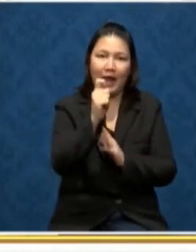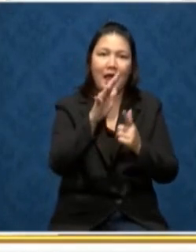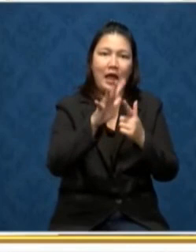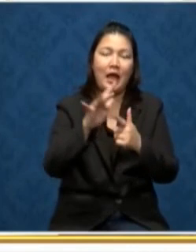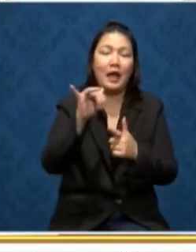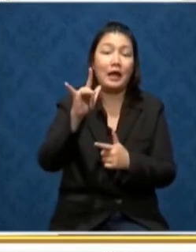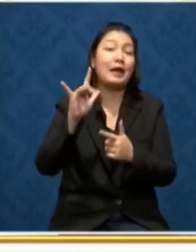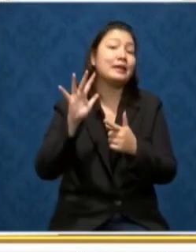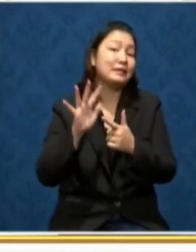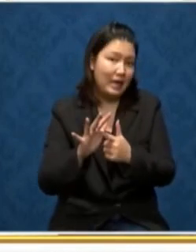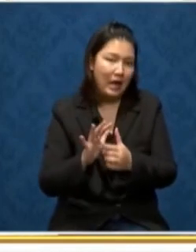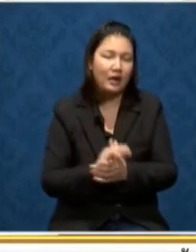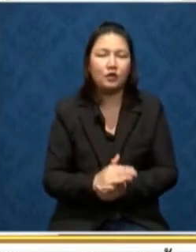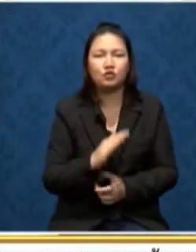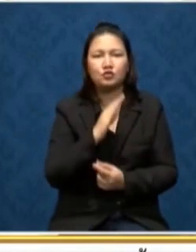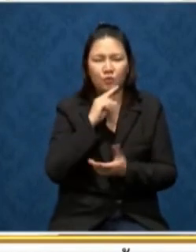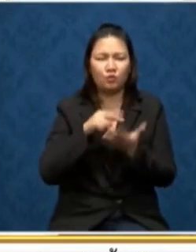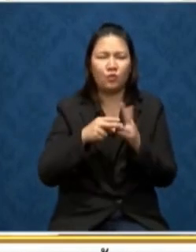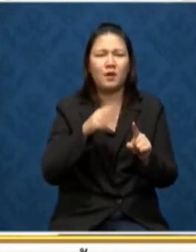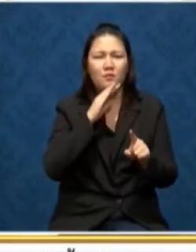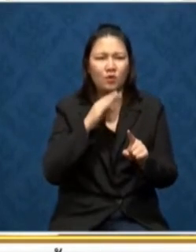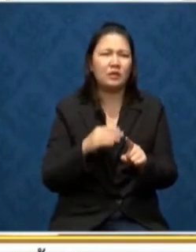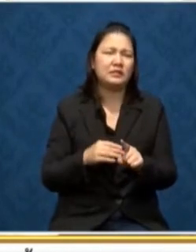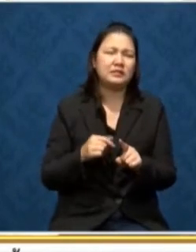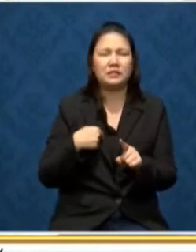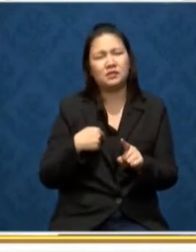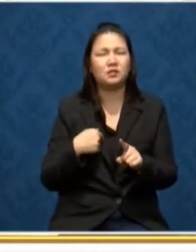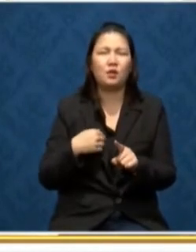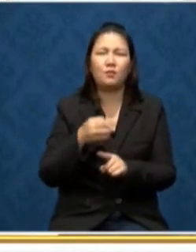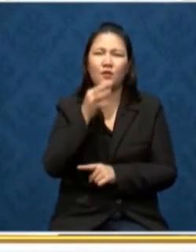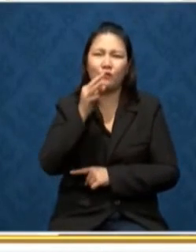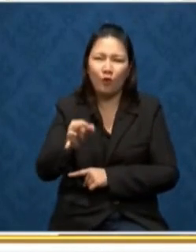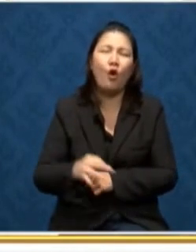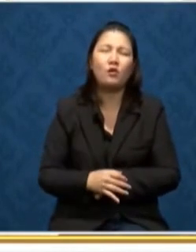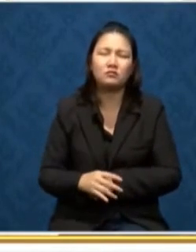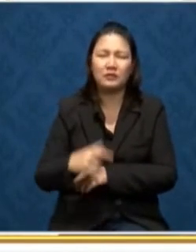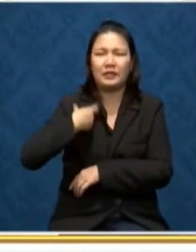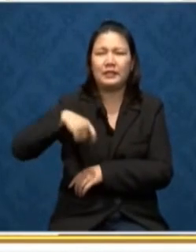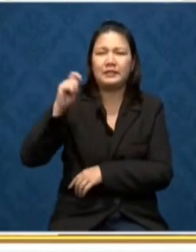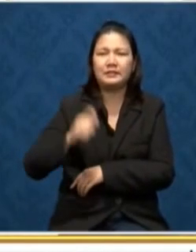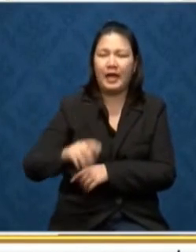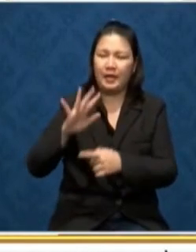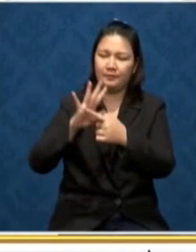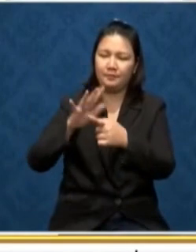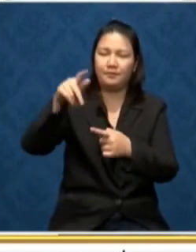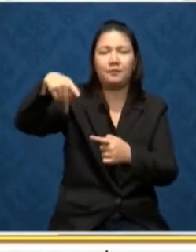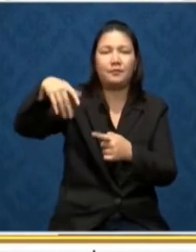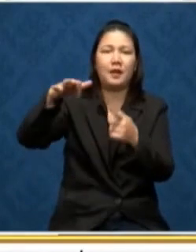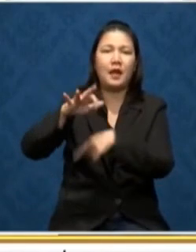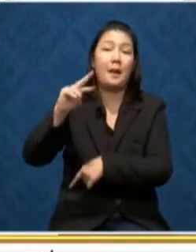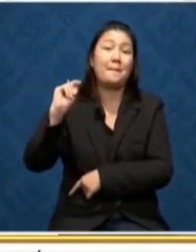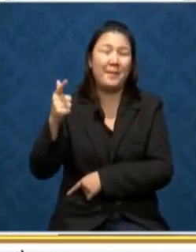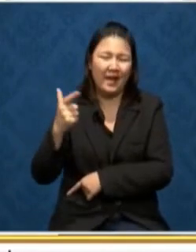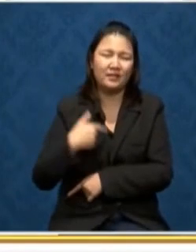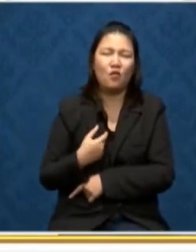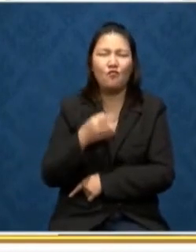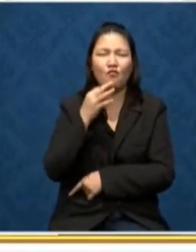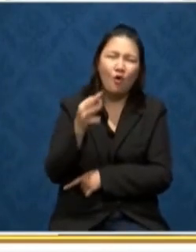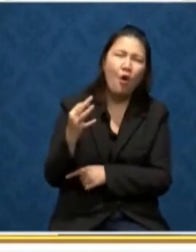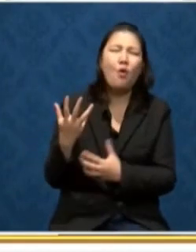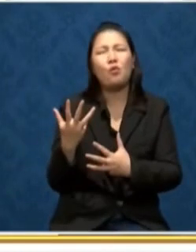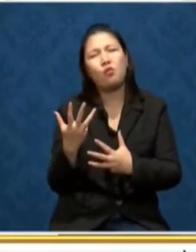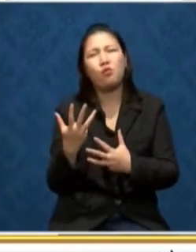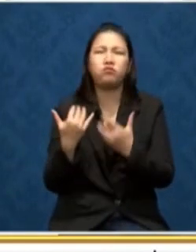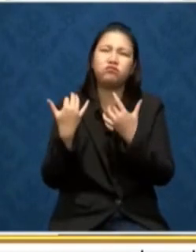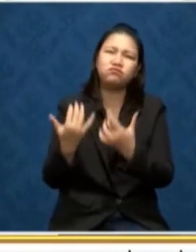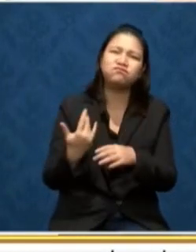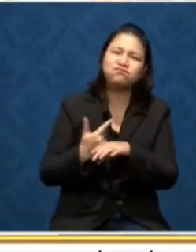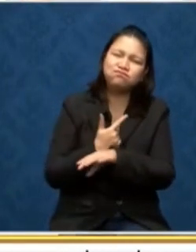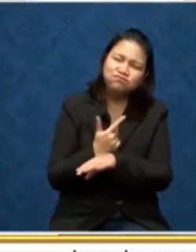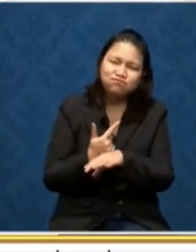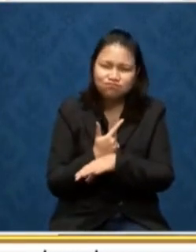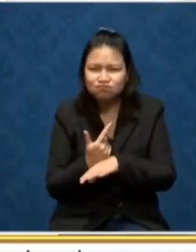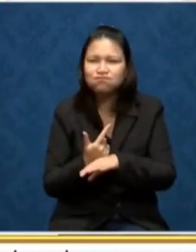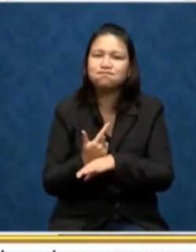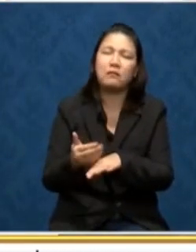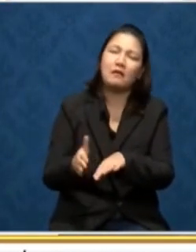อ